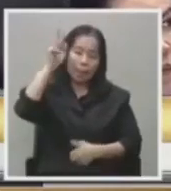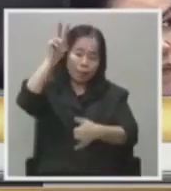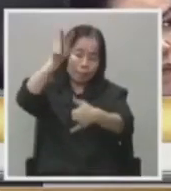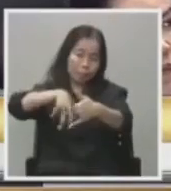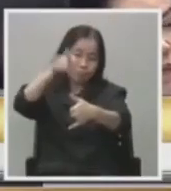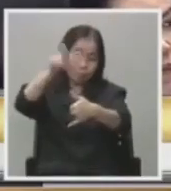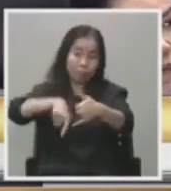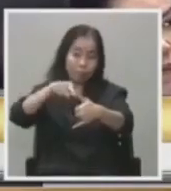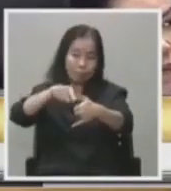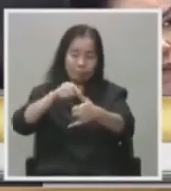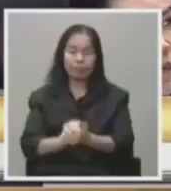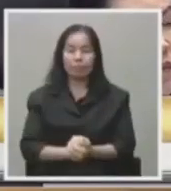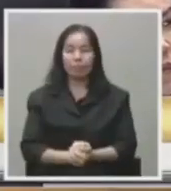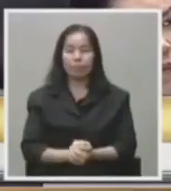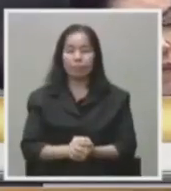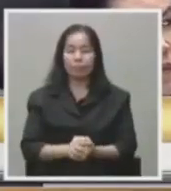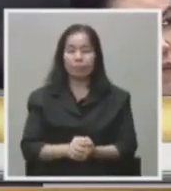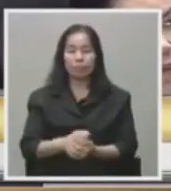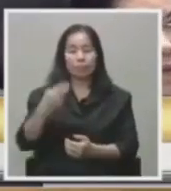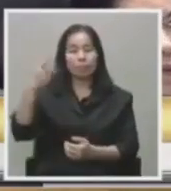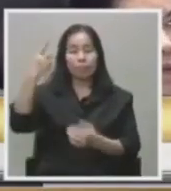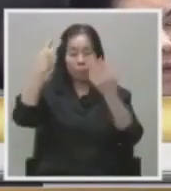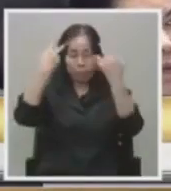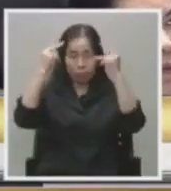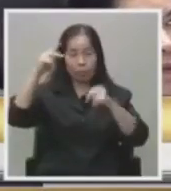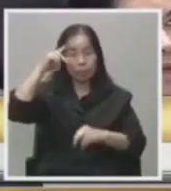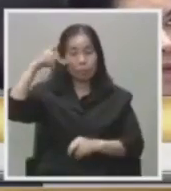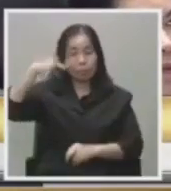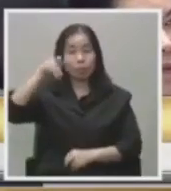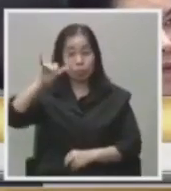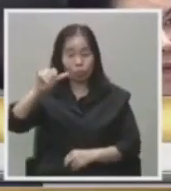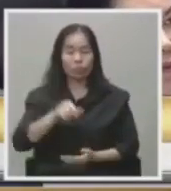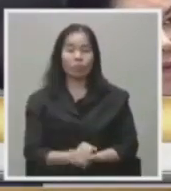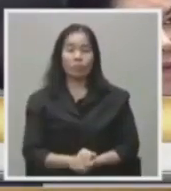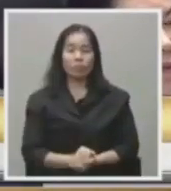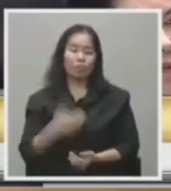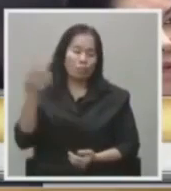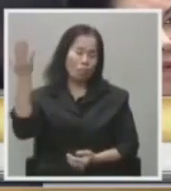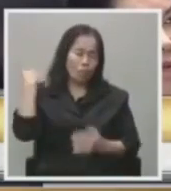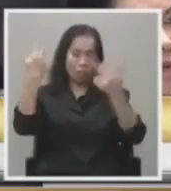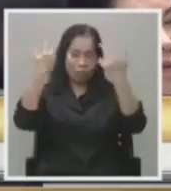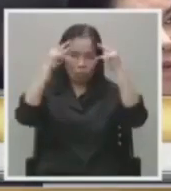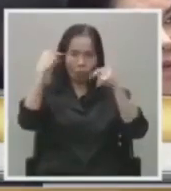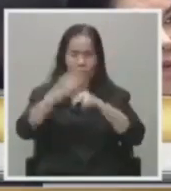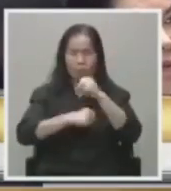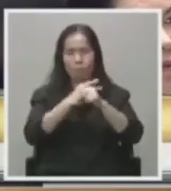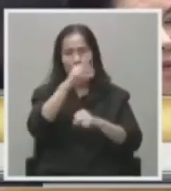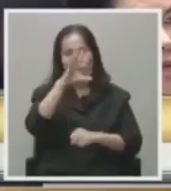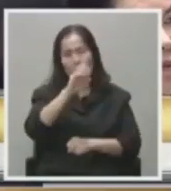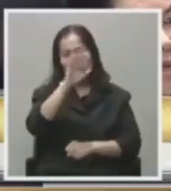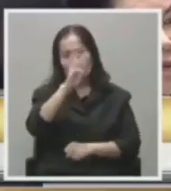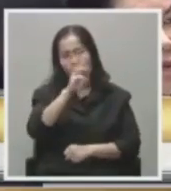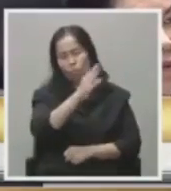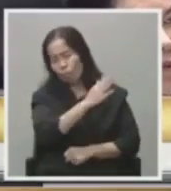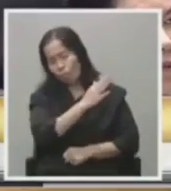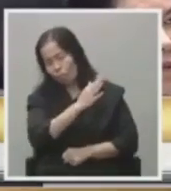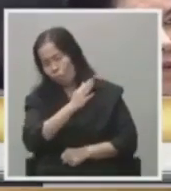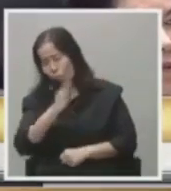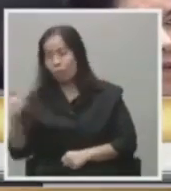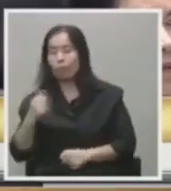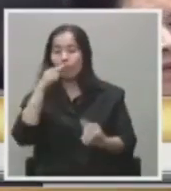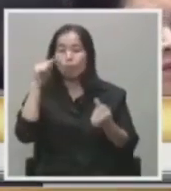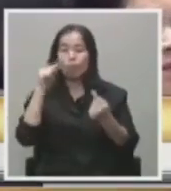ประยุทธ์เนี่ยท่านก็เป็นนายกมานานไล่มาตั้งแต่นู่นแล้วครับสิงหา56ก็พูดถึงช่วง